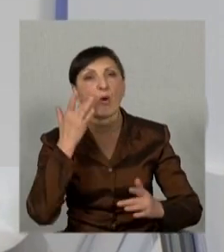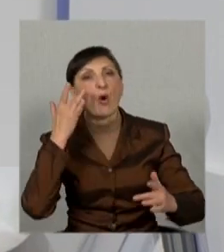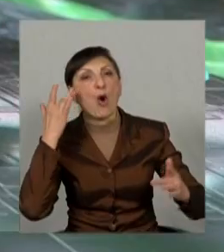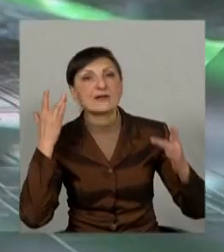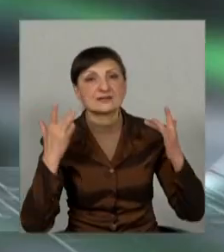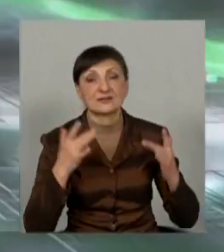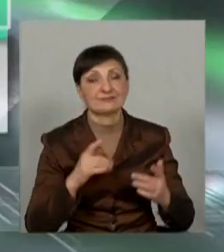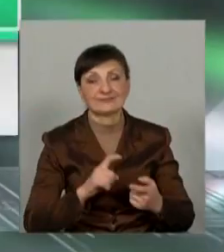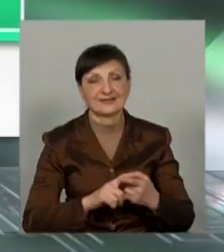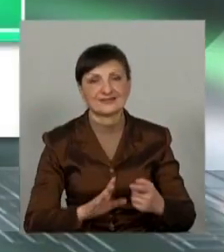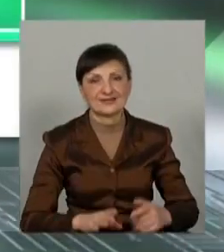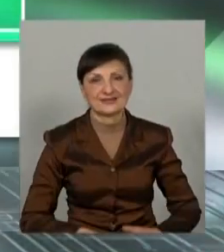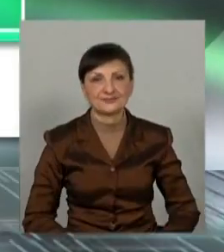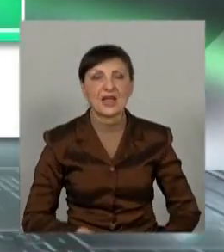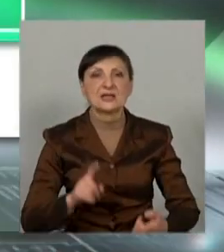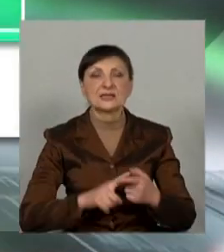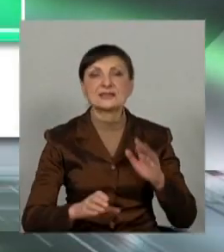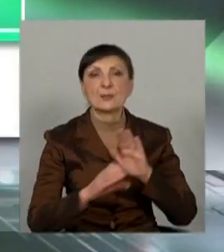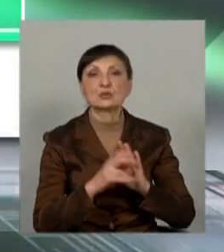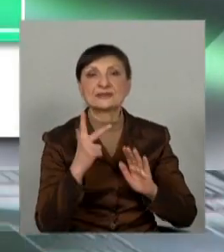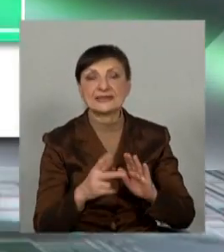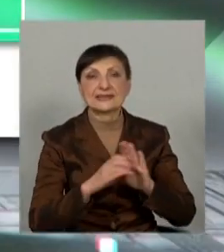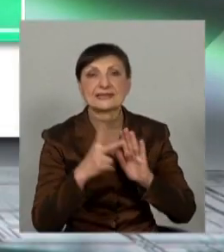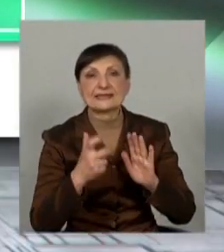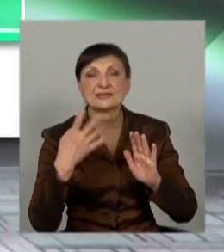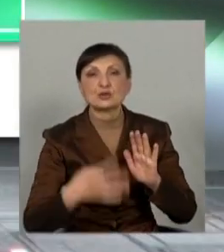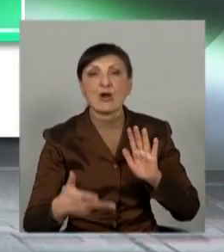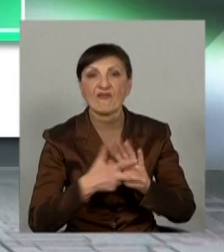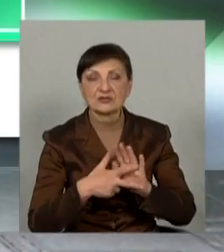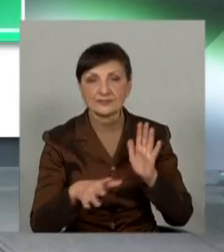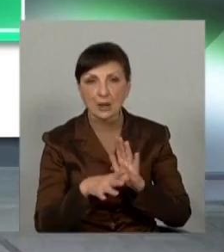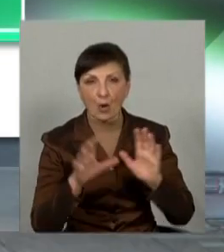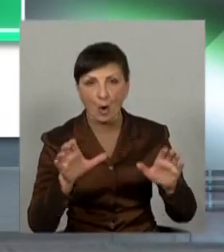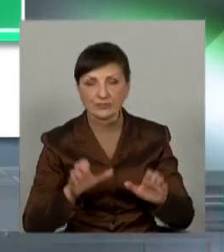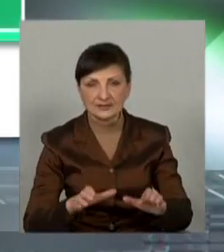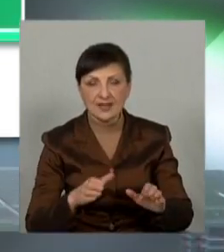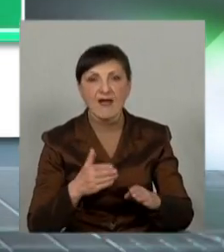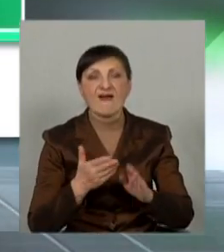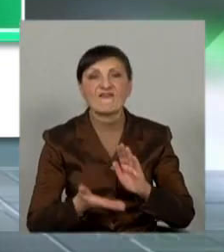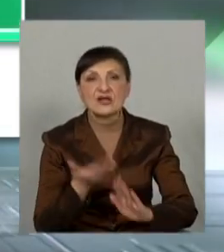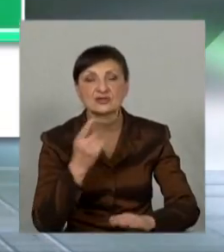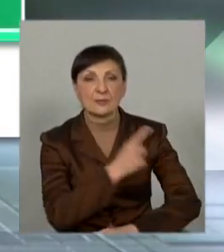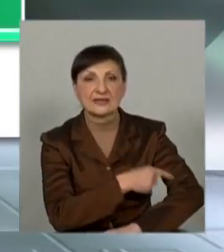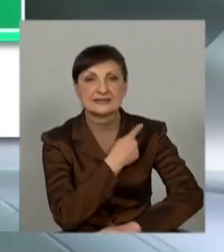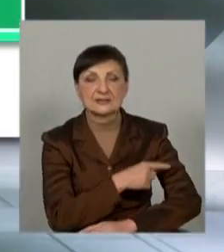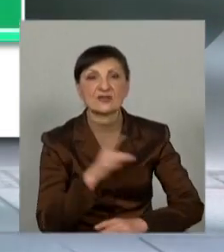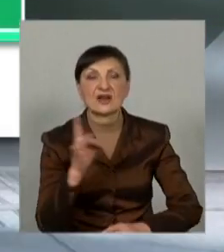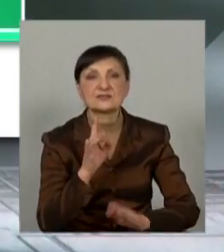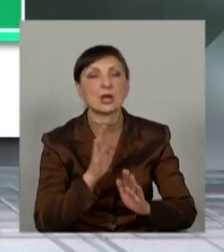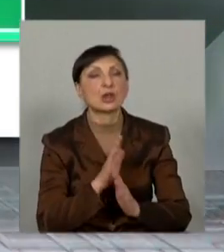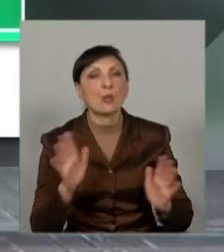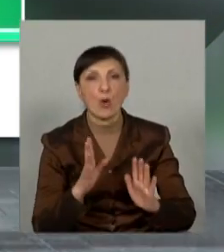услуги. Согласно пункту 3 статьи 348 Налогового кодекса, вычет на медицину применяется в размере не